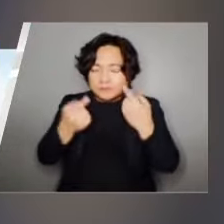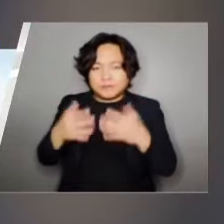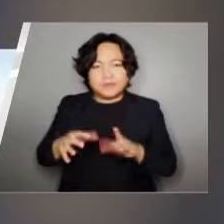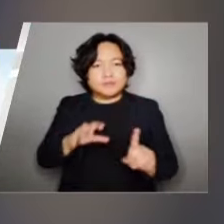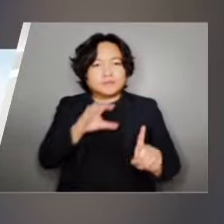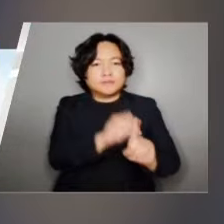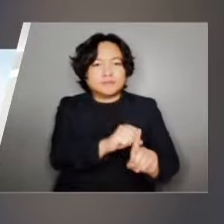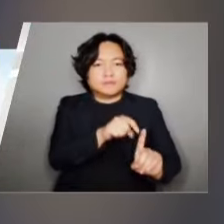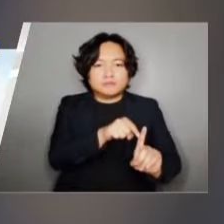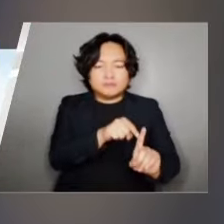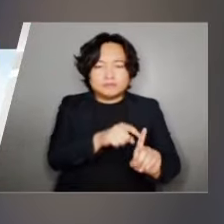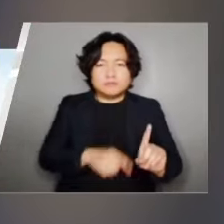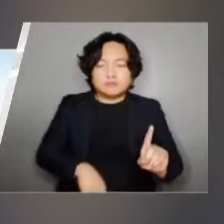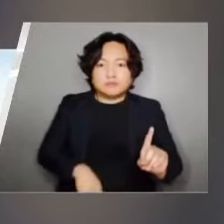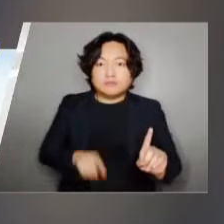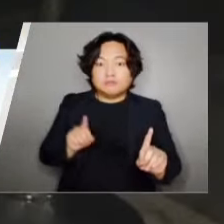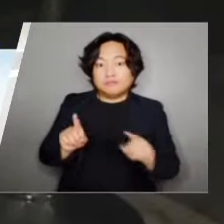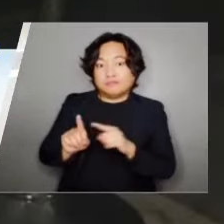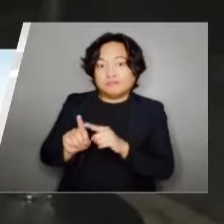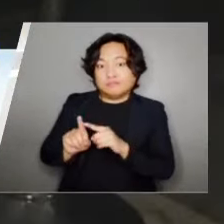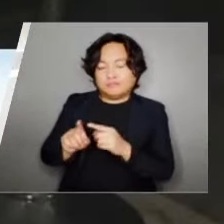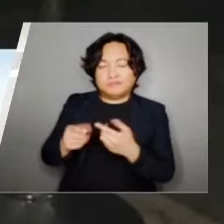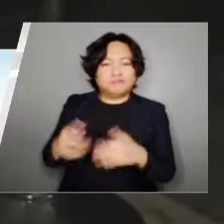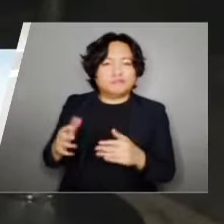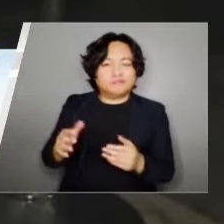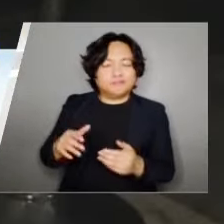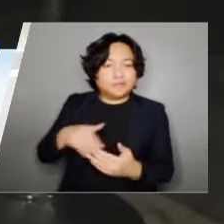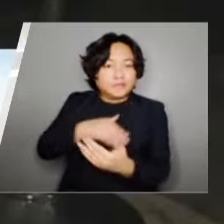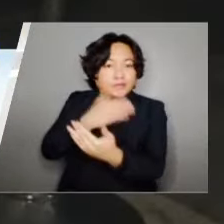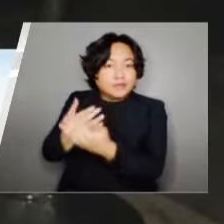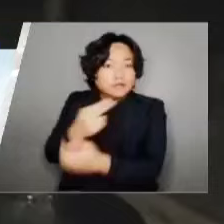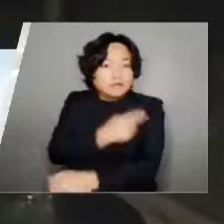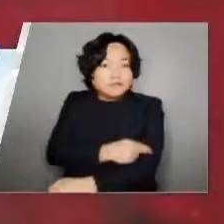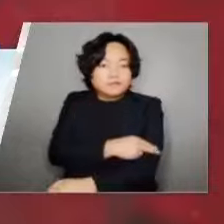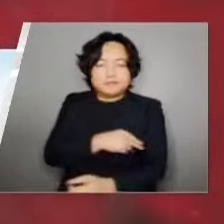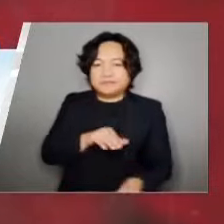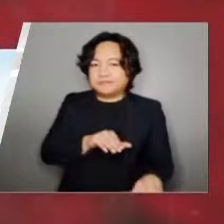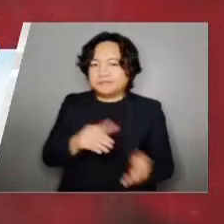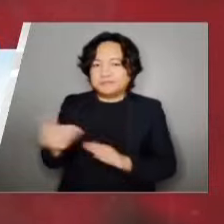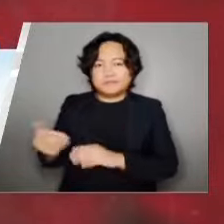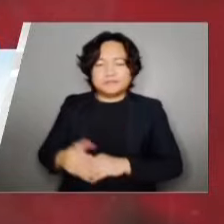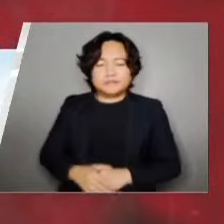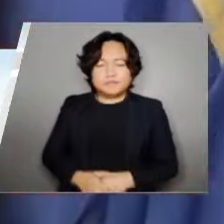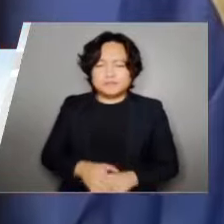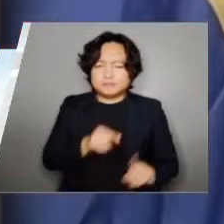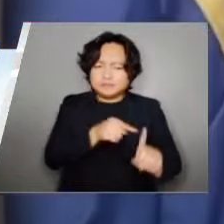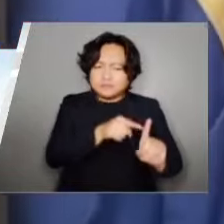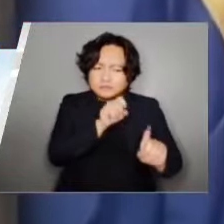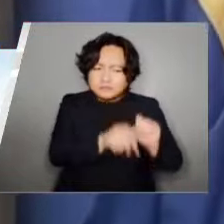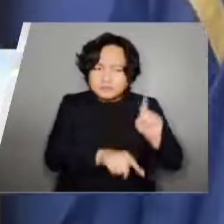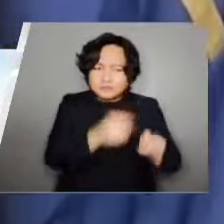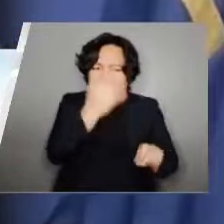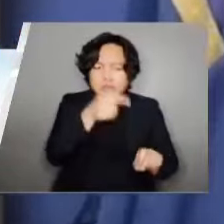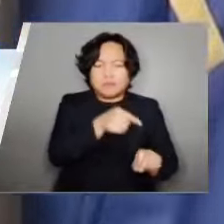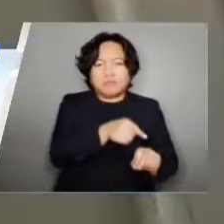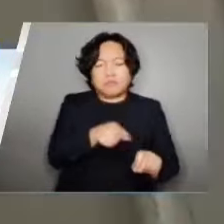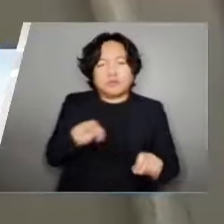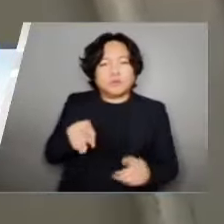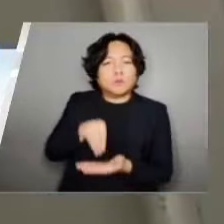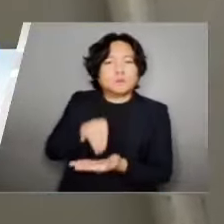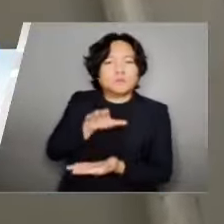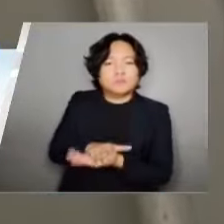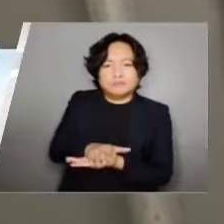Pero ang biktima, dead on arrival sa ospital. Ayon sa suspect, nagawa niya ang krimen dahil sa utang sa kanya ng